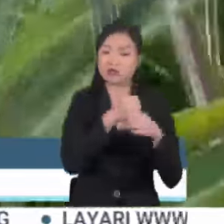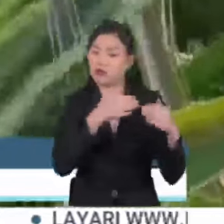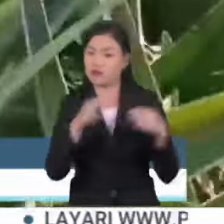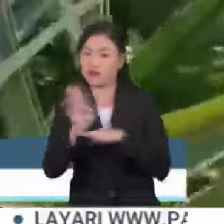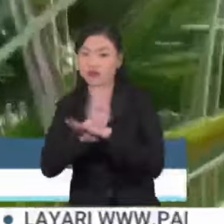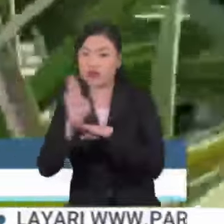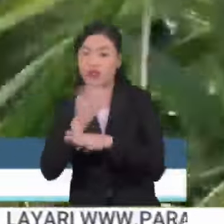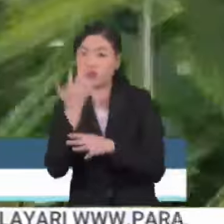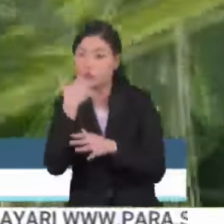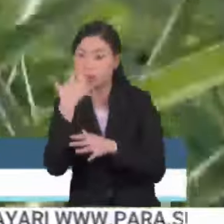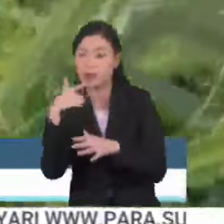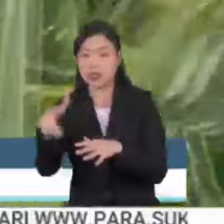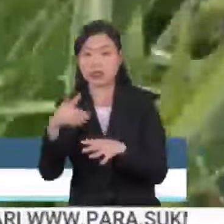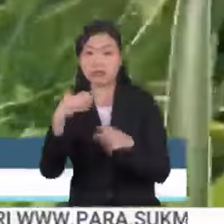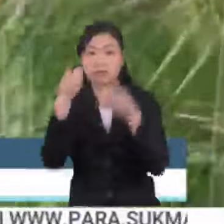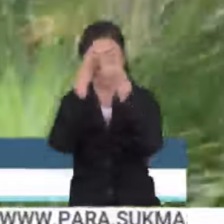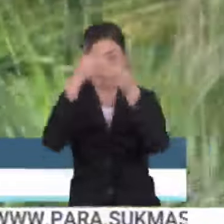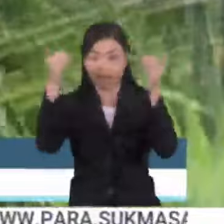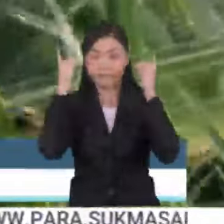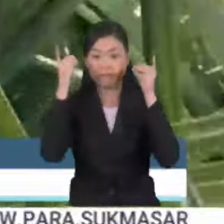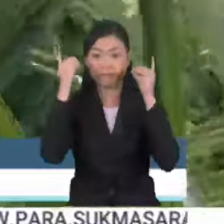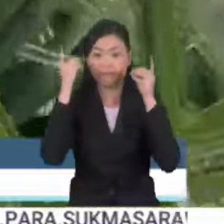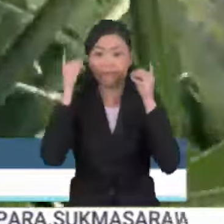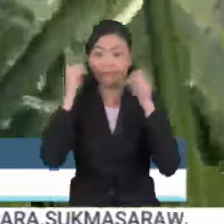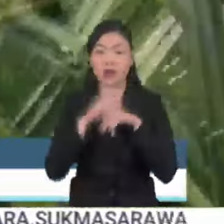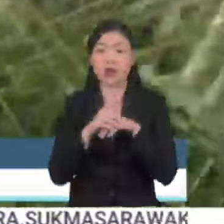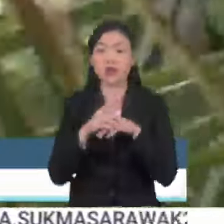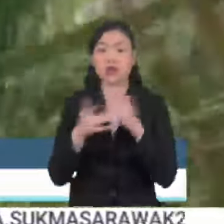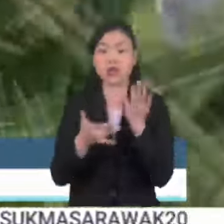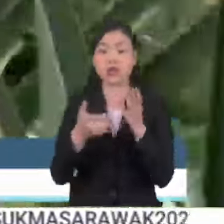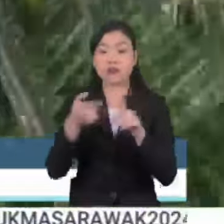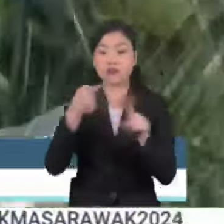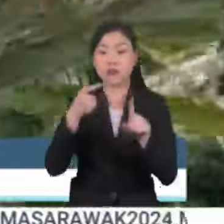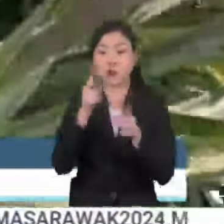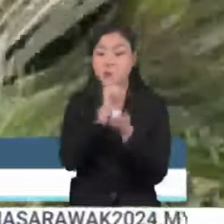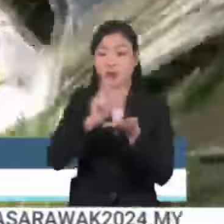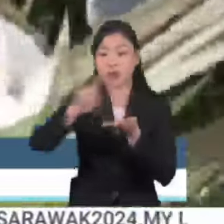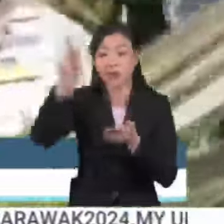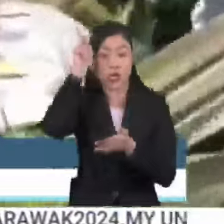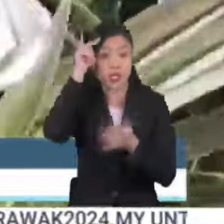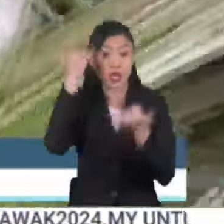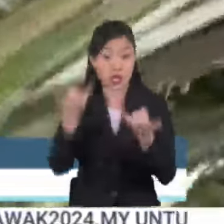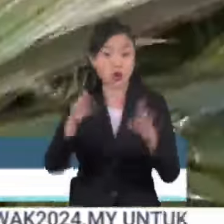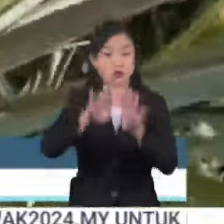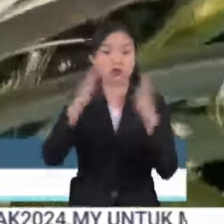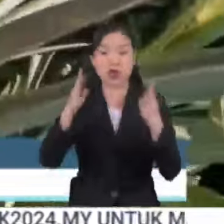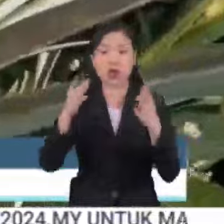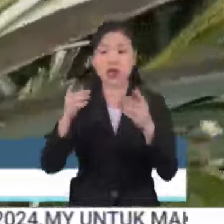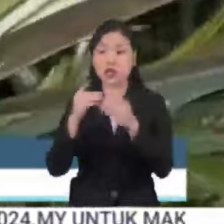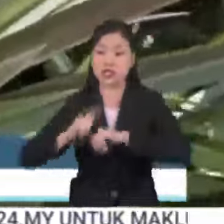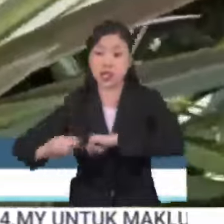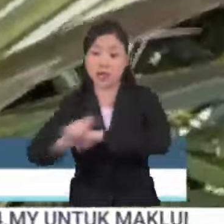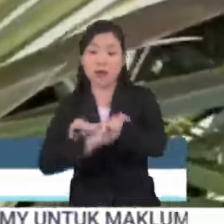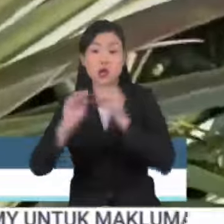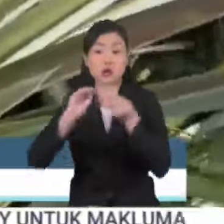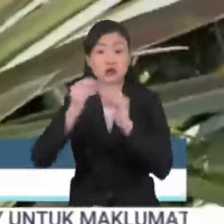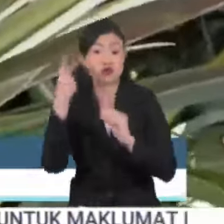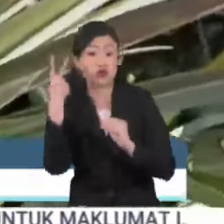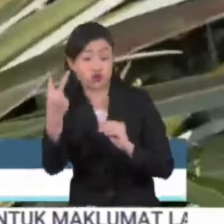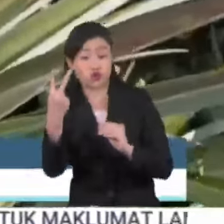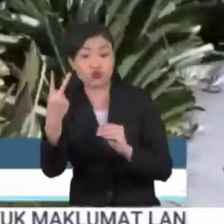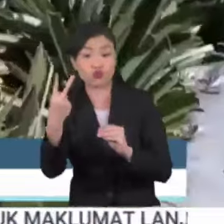sarjana muda keusahawanan teknologi pertanian dari Universiti Malaysia Kelantan ini kini membuka tapak kedua tanaman nenas di tanah milik